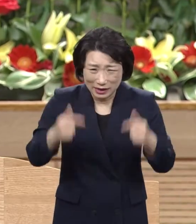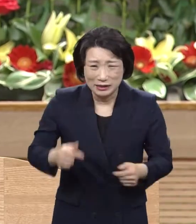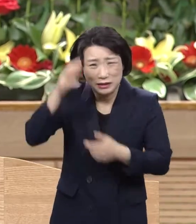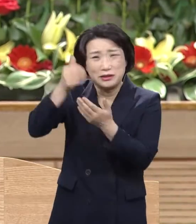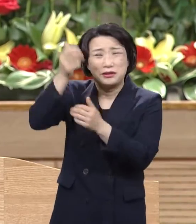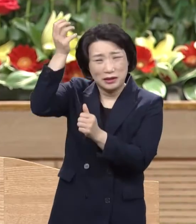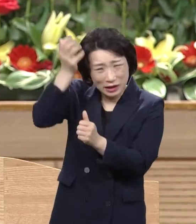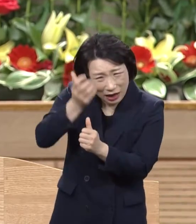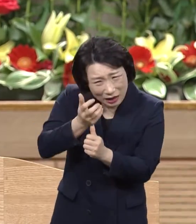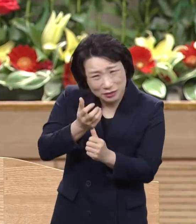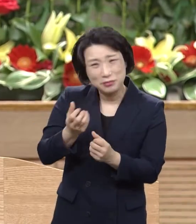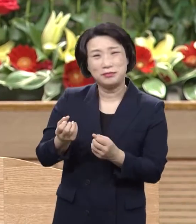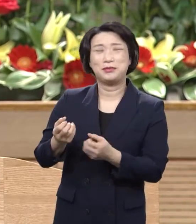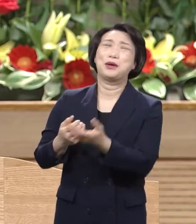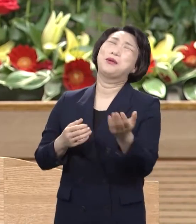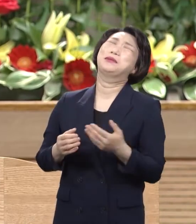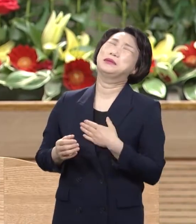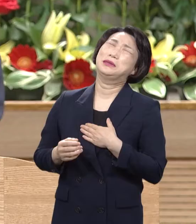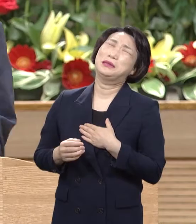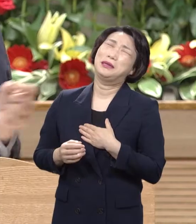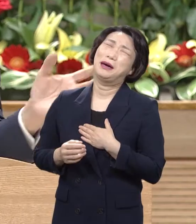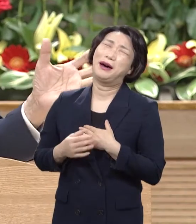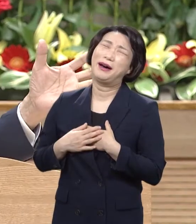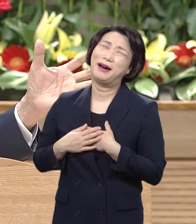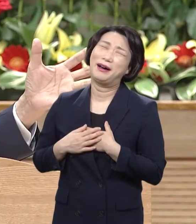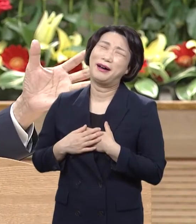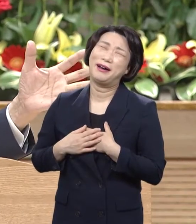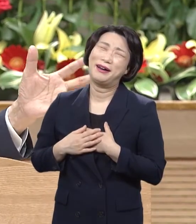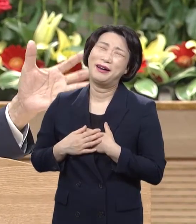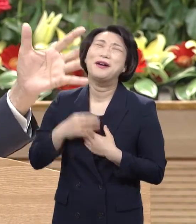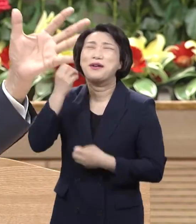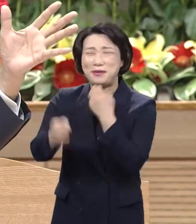성령 강림에 대하여